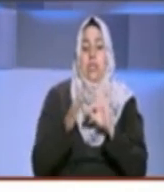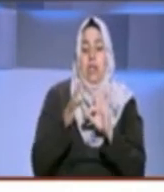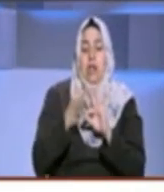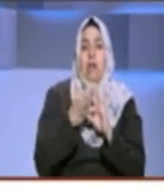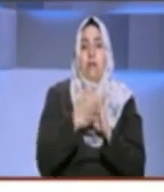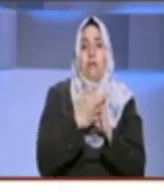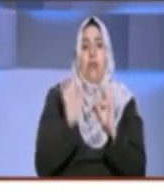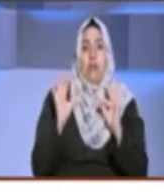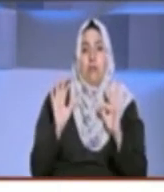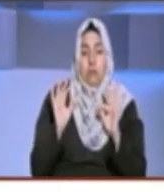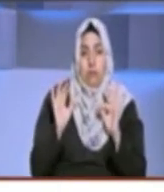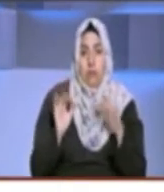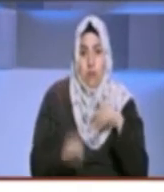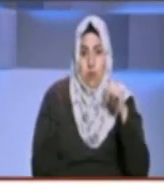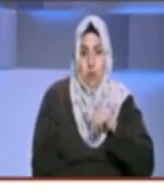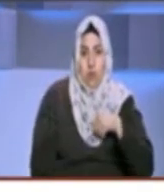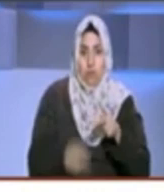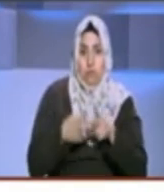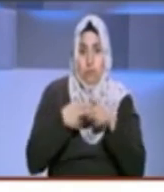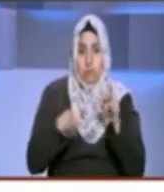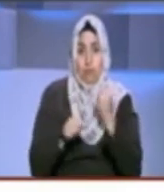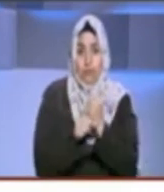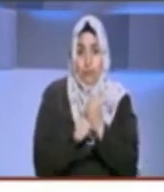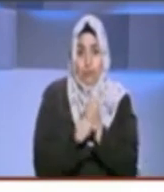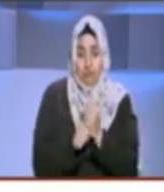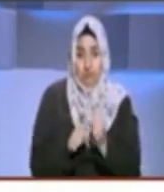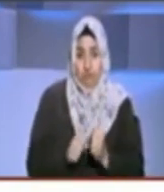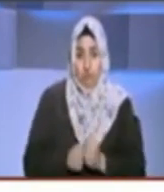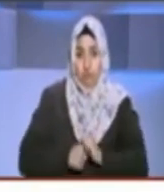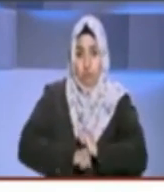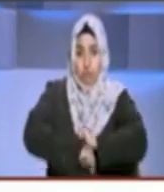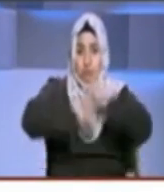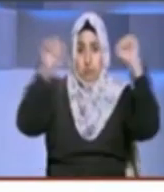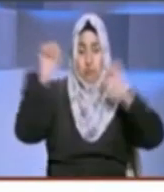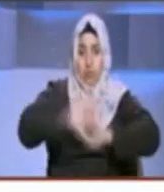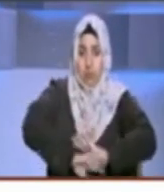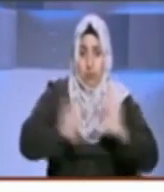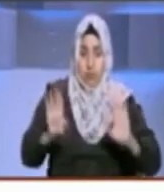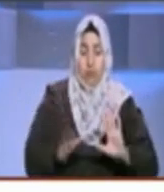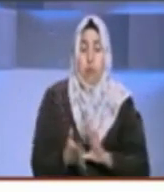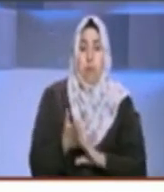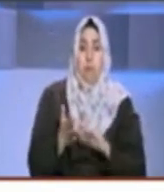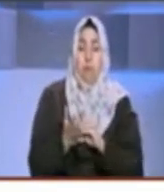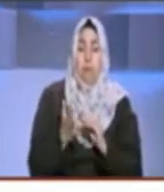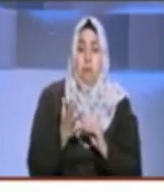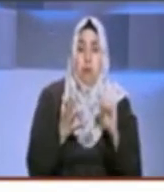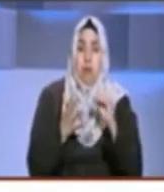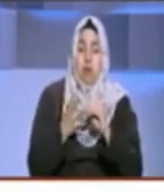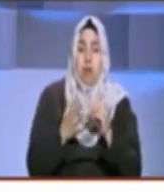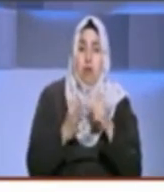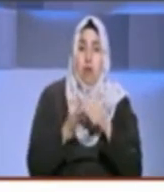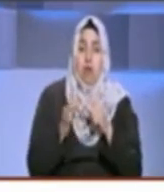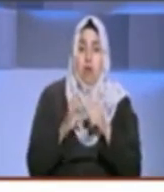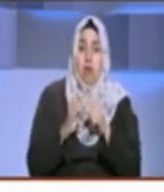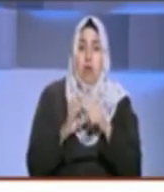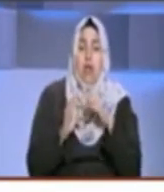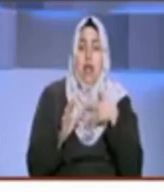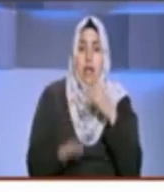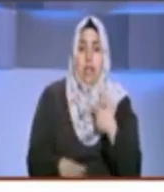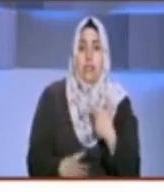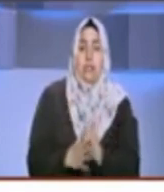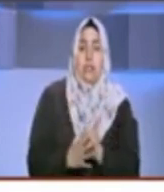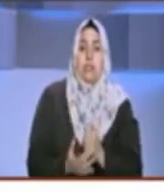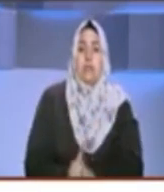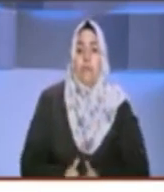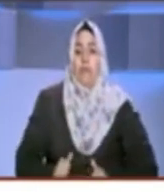حاليا بما إننا هنفتح الاقتصاد، احنا بقينا مرحلة الرابعة أو الفئة الرابعة هي فئة إن إحنا رايحين أماكن